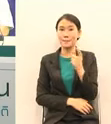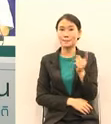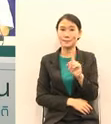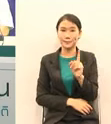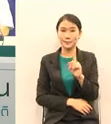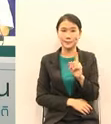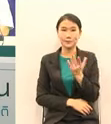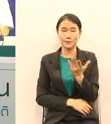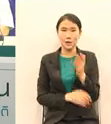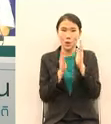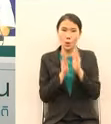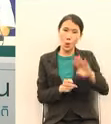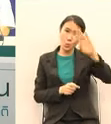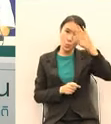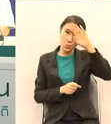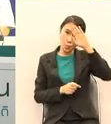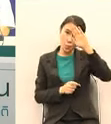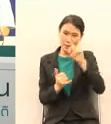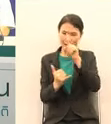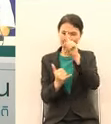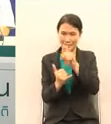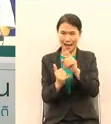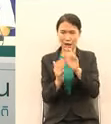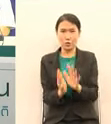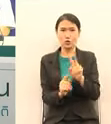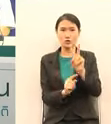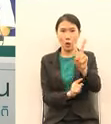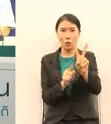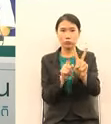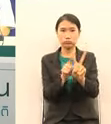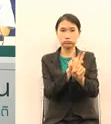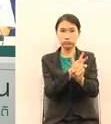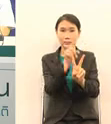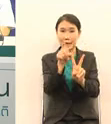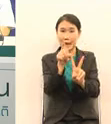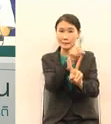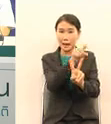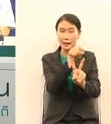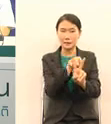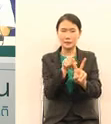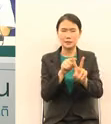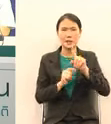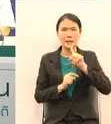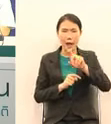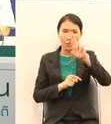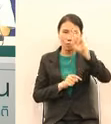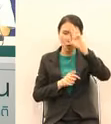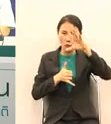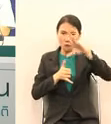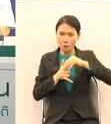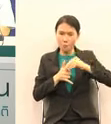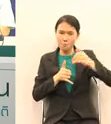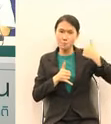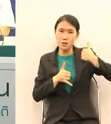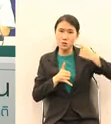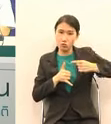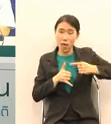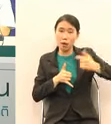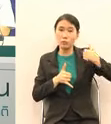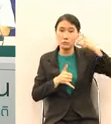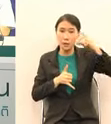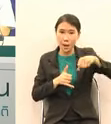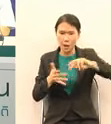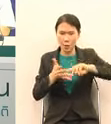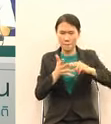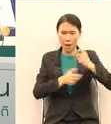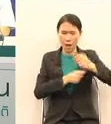ในส่วนของผู้ป่วยที่เสียชีวิต2รายวันนี้ค่ะอาจารย์เป็นผู้ป่วยที่มีโรคประจำตัวร่วมด้วยไหมคะเพราะดูจากอายุแล้วก็ยัง